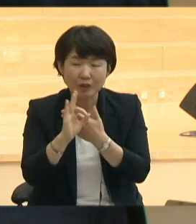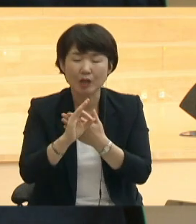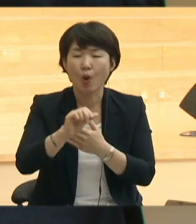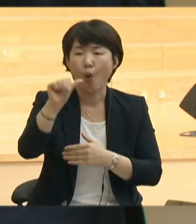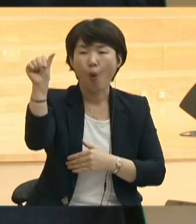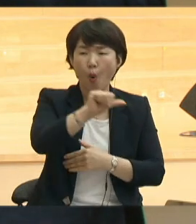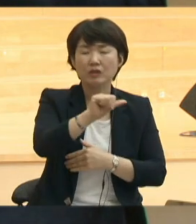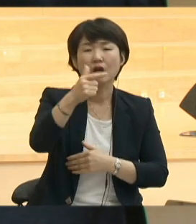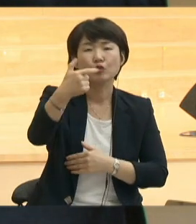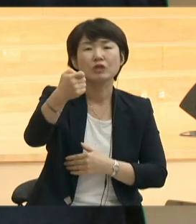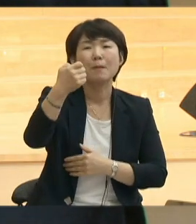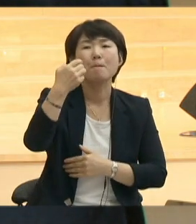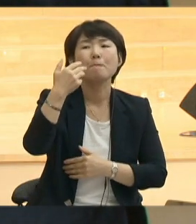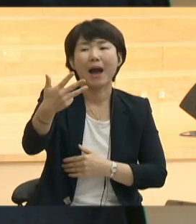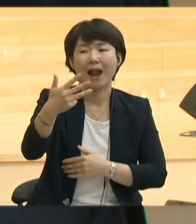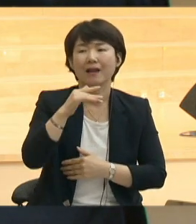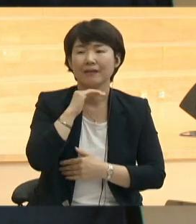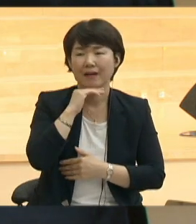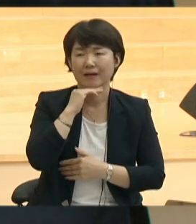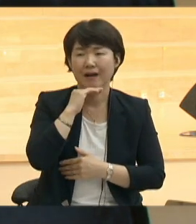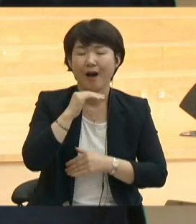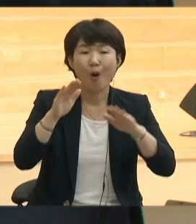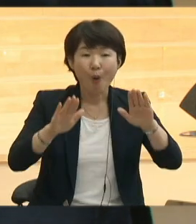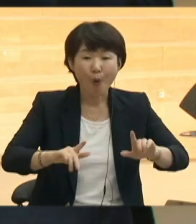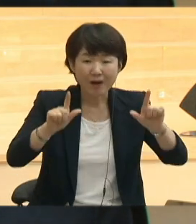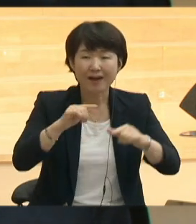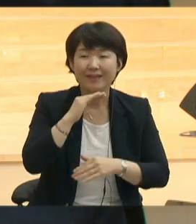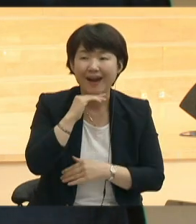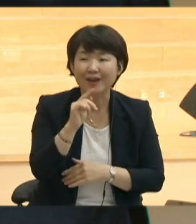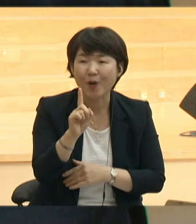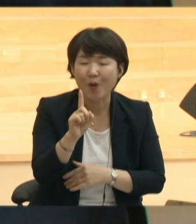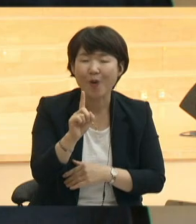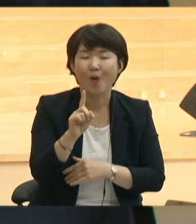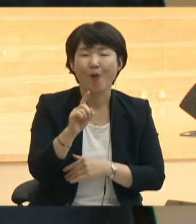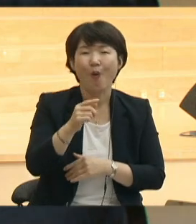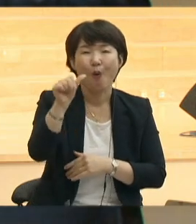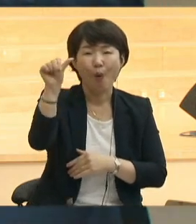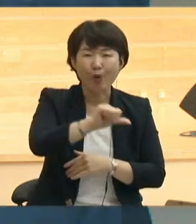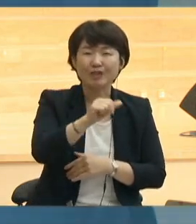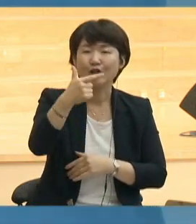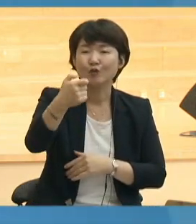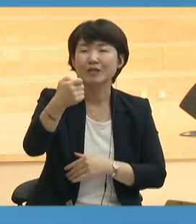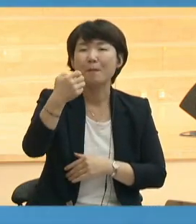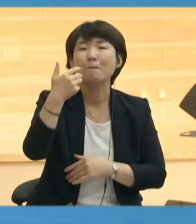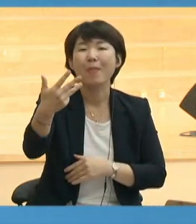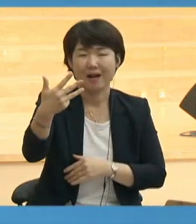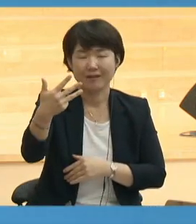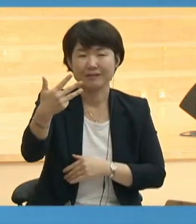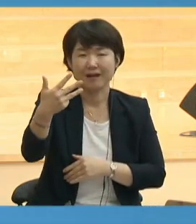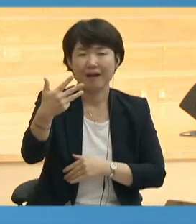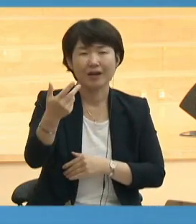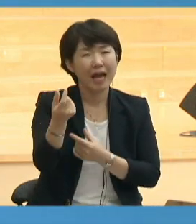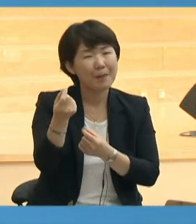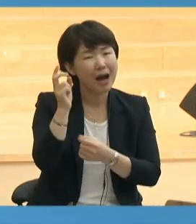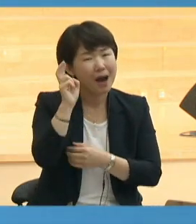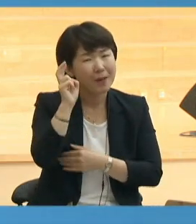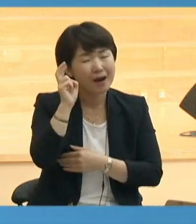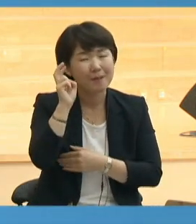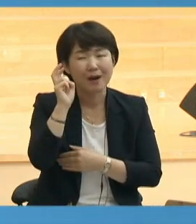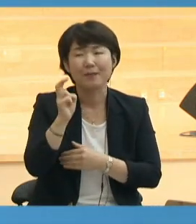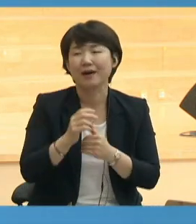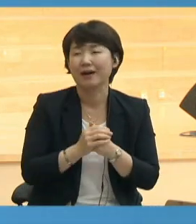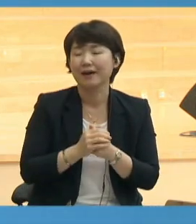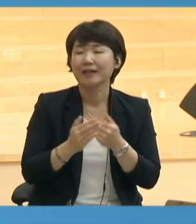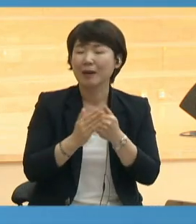68년 올래 나이가 연세가 5068 색 그렇게 추정되어 줘 자